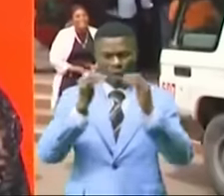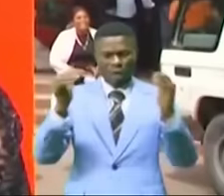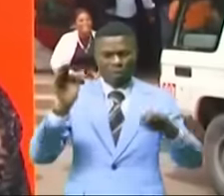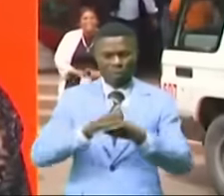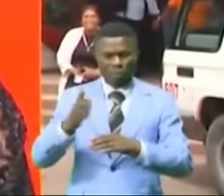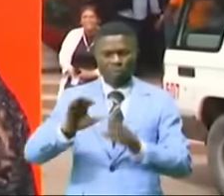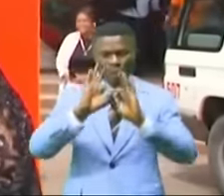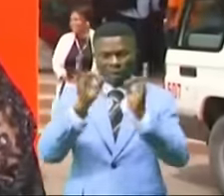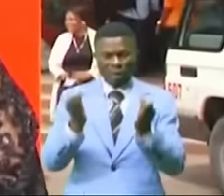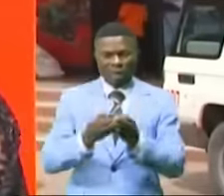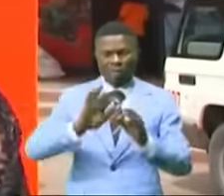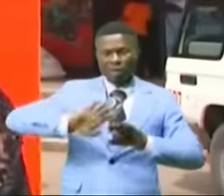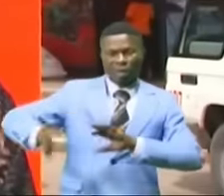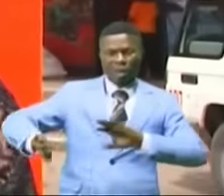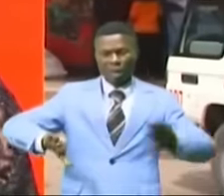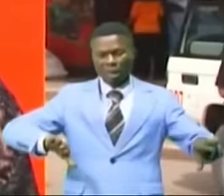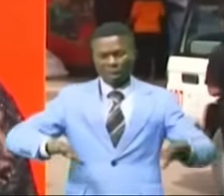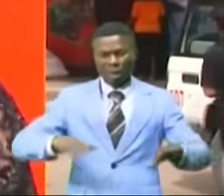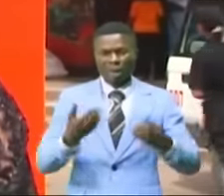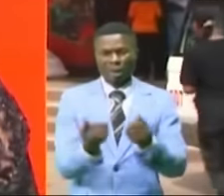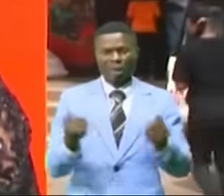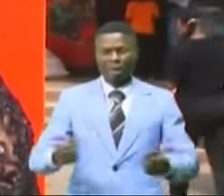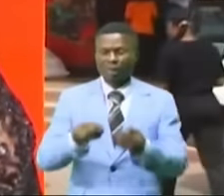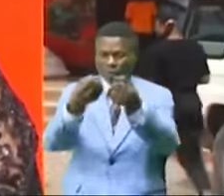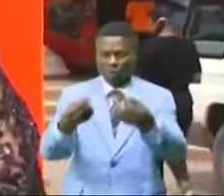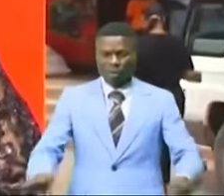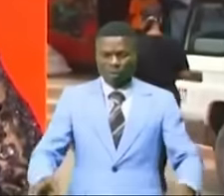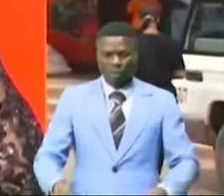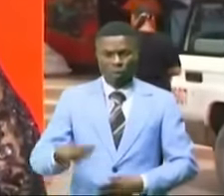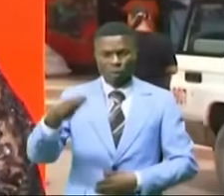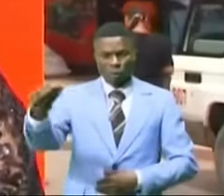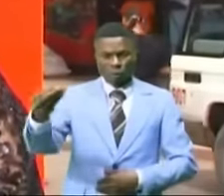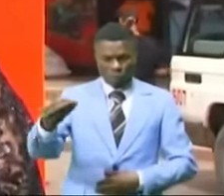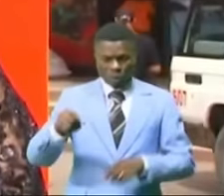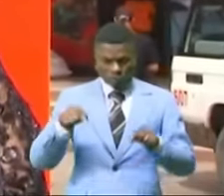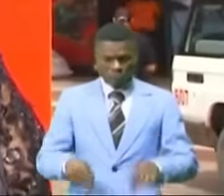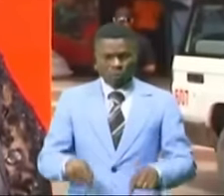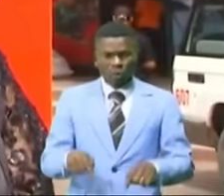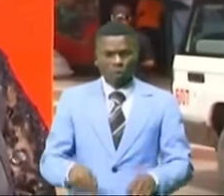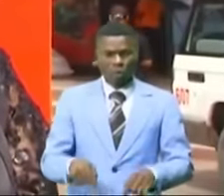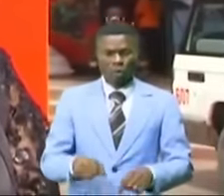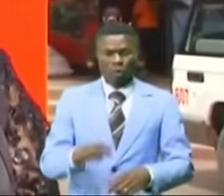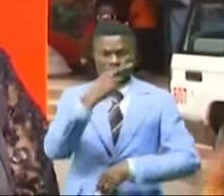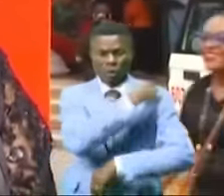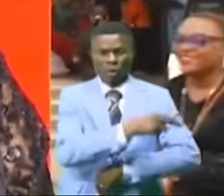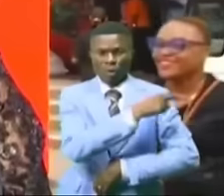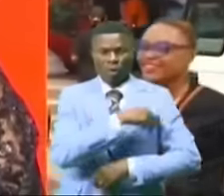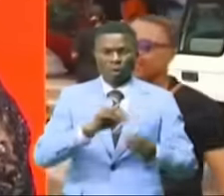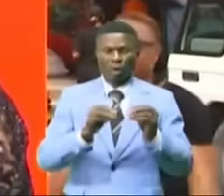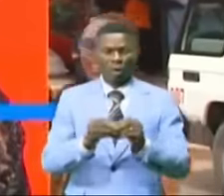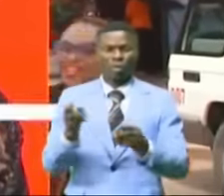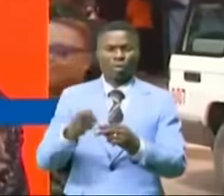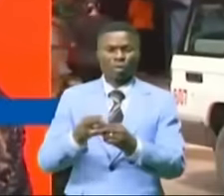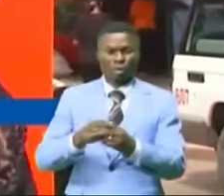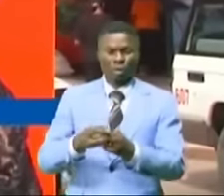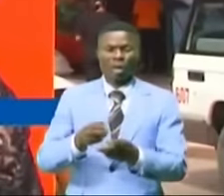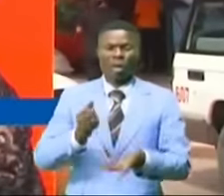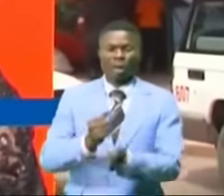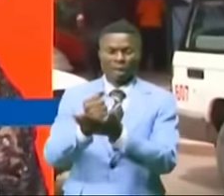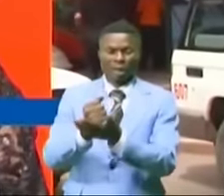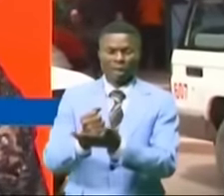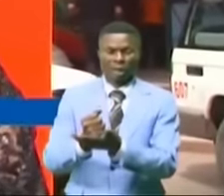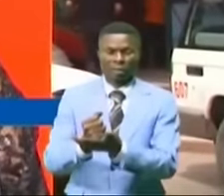familles qui ont été séparées et nous remettrons à partir de ce jour même à la Croix-Rouge un numéro court pour permettre à